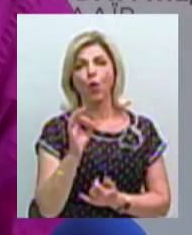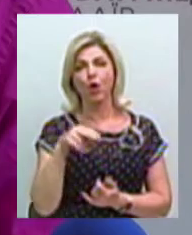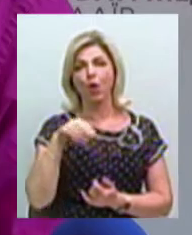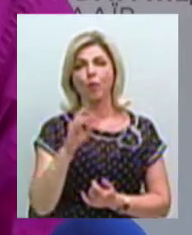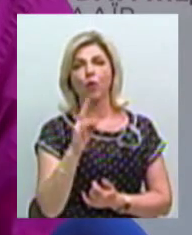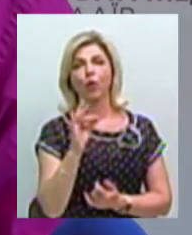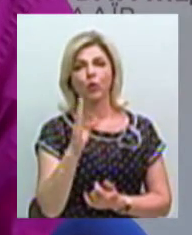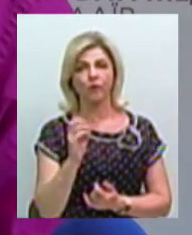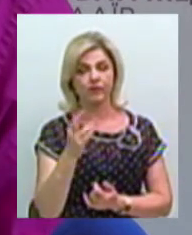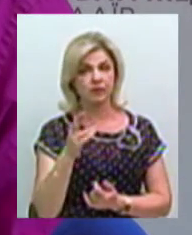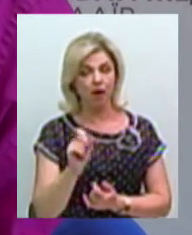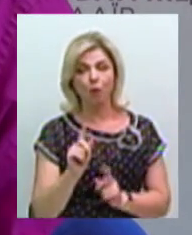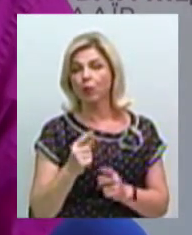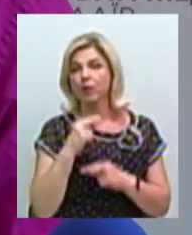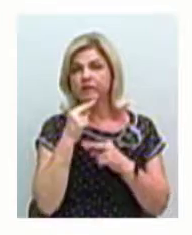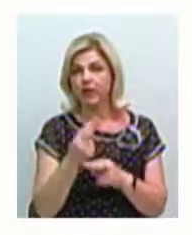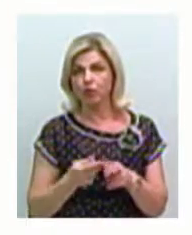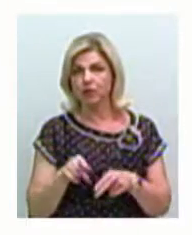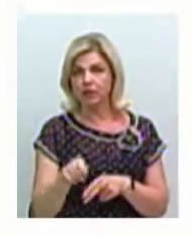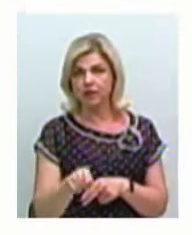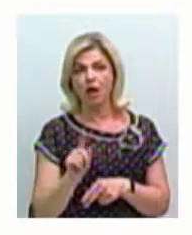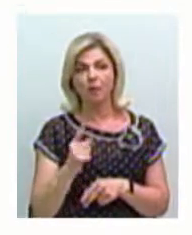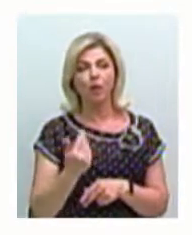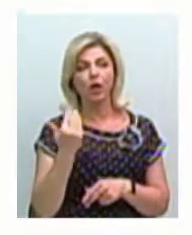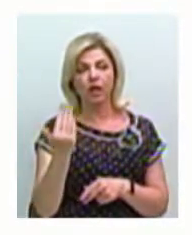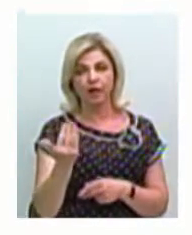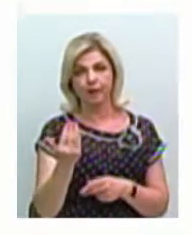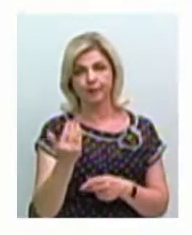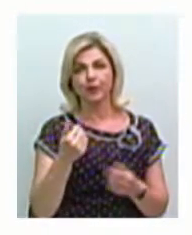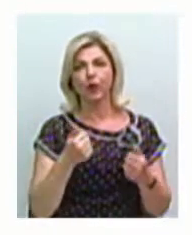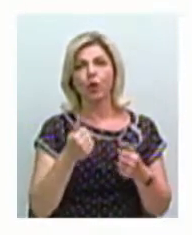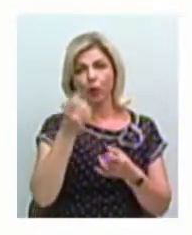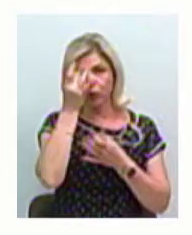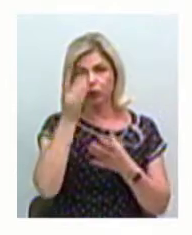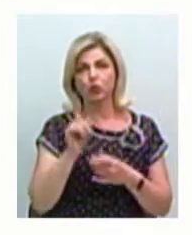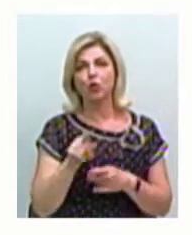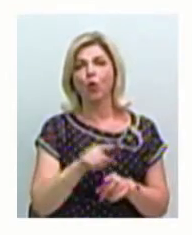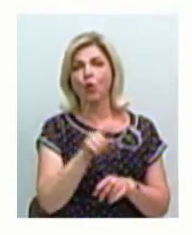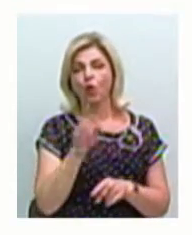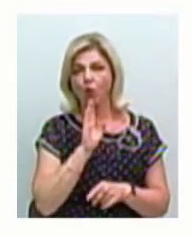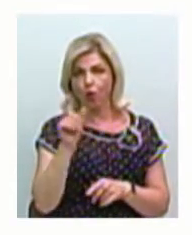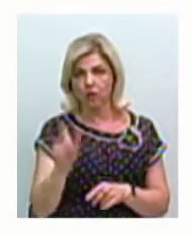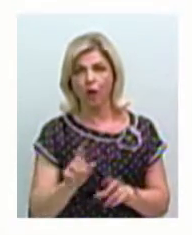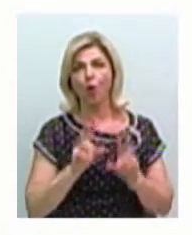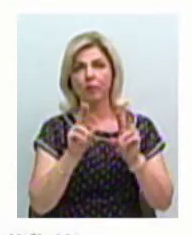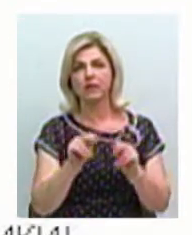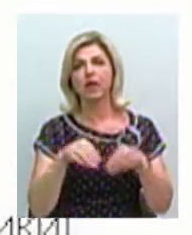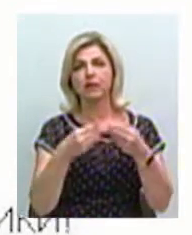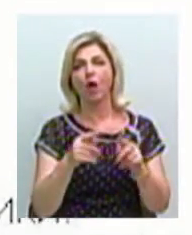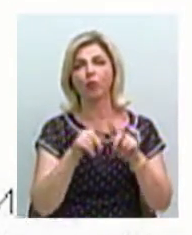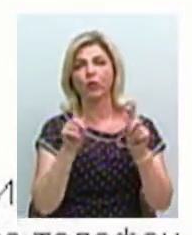ми звернули на цю увагу? Тому що її конкурс «Декультура», де вона обіцяла надати путівки